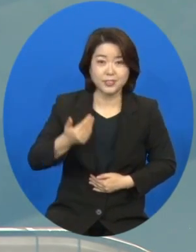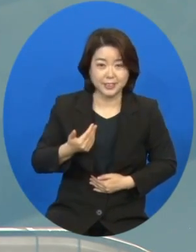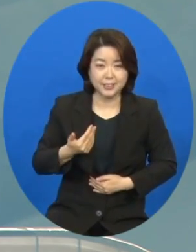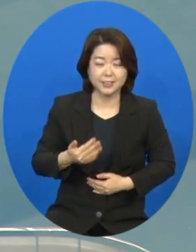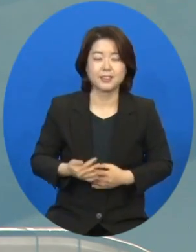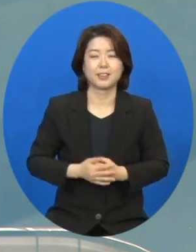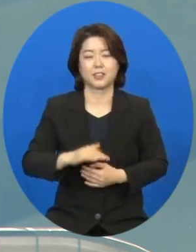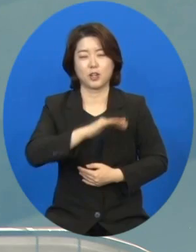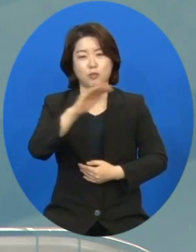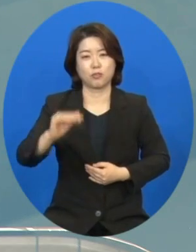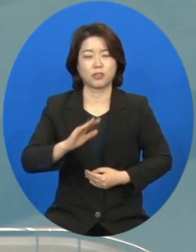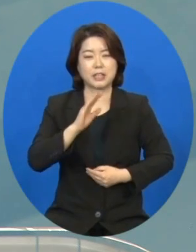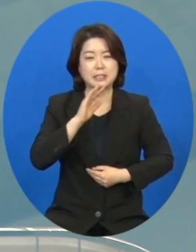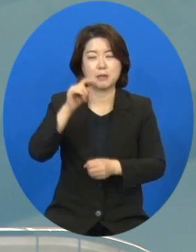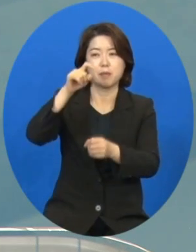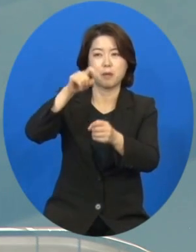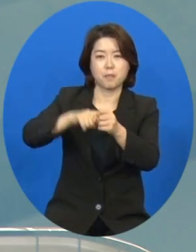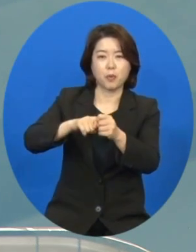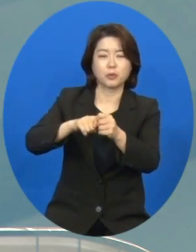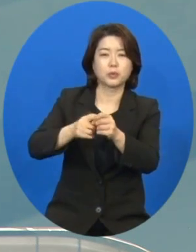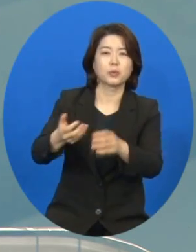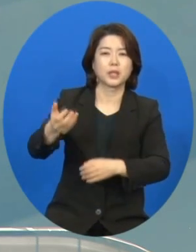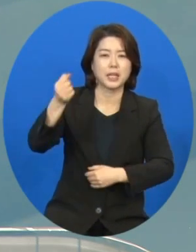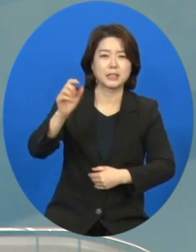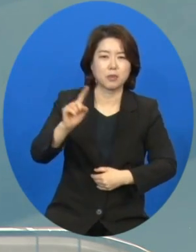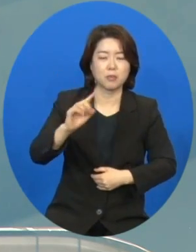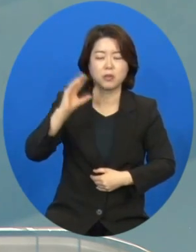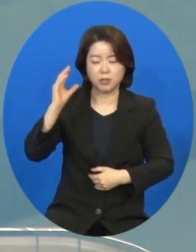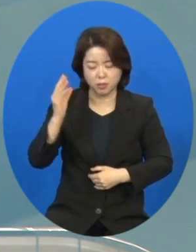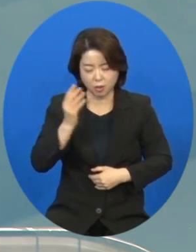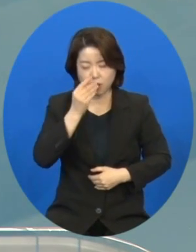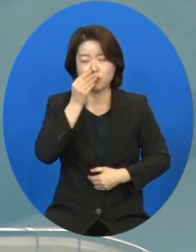우리가 정말 목적해야 될 것은 거룩함이에요.